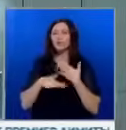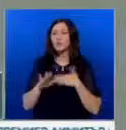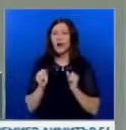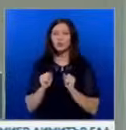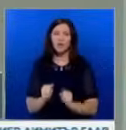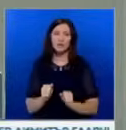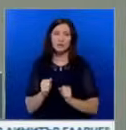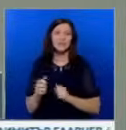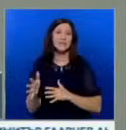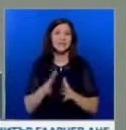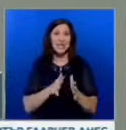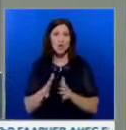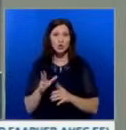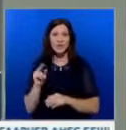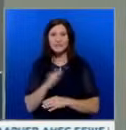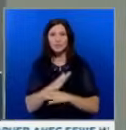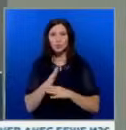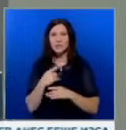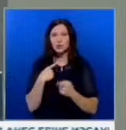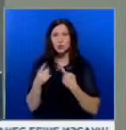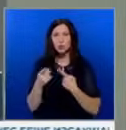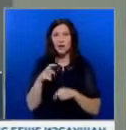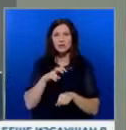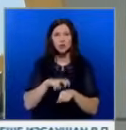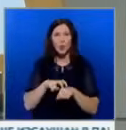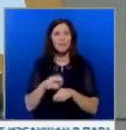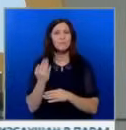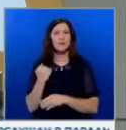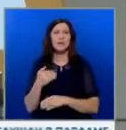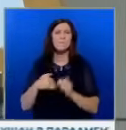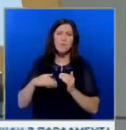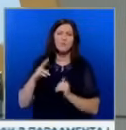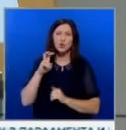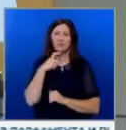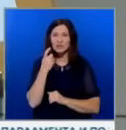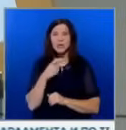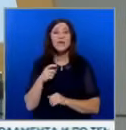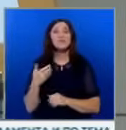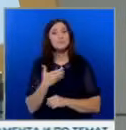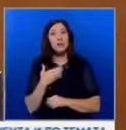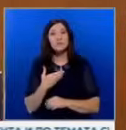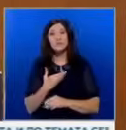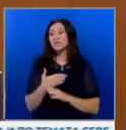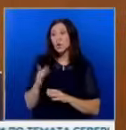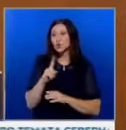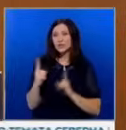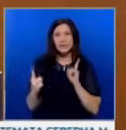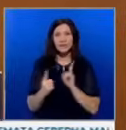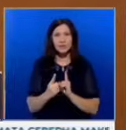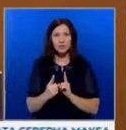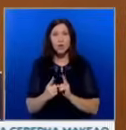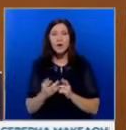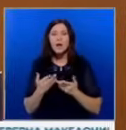на сънародниците. Казва, че последно е разговарял с Доган преди повече от 20 години. С Пеевски още не се е виждал. Ние турците